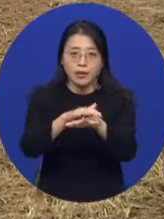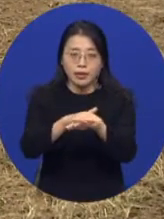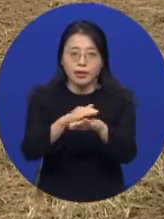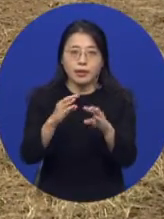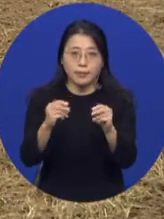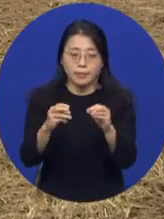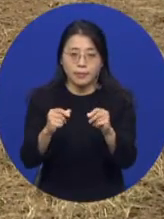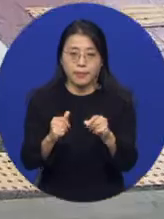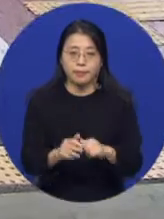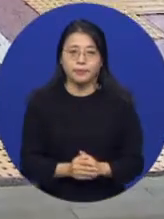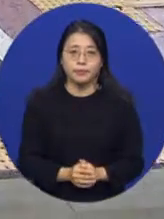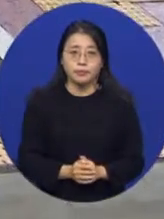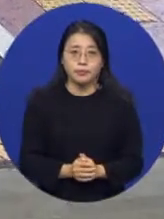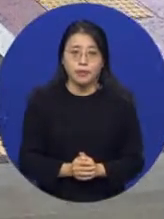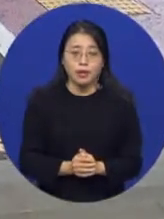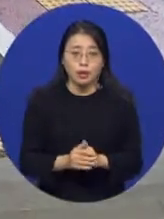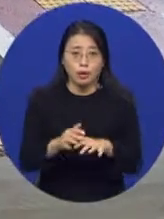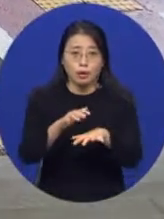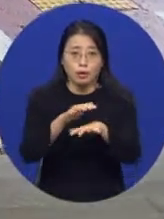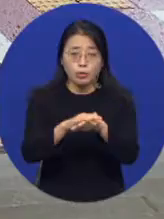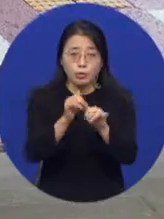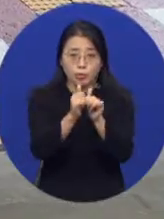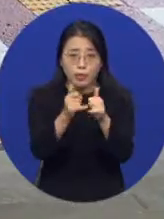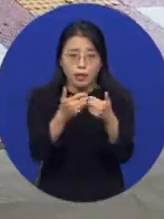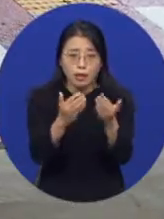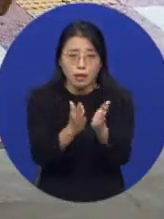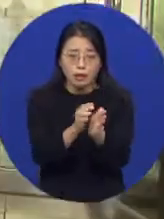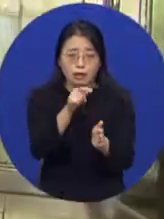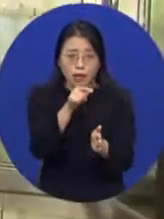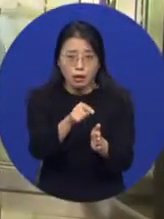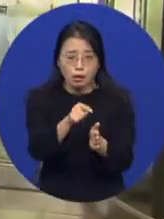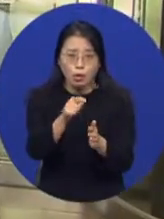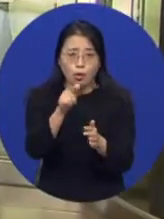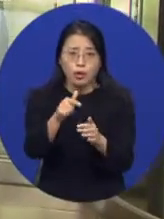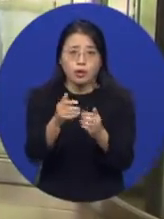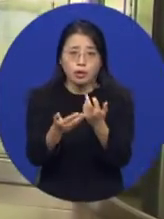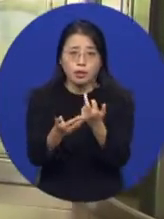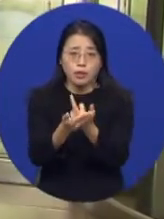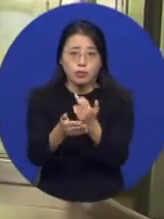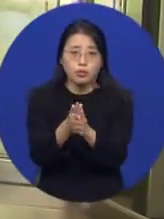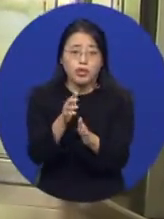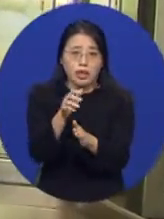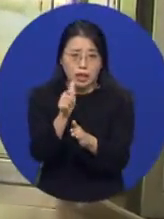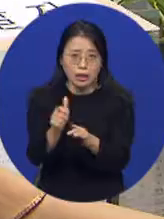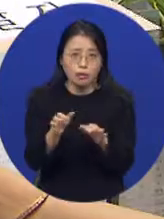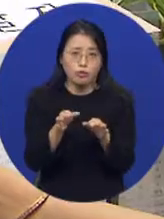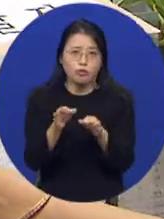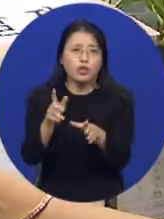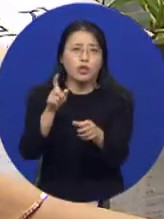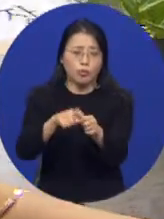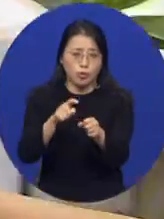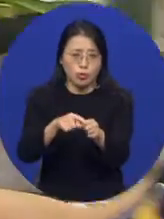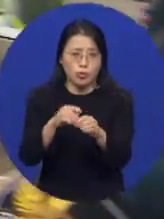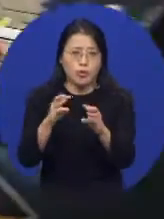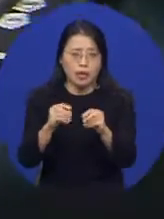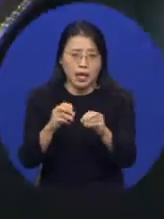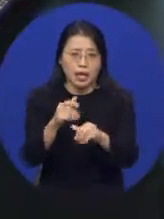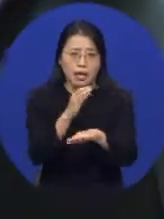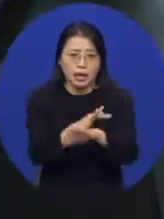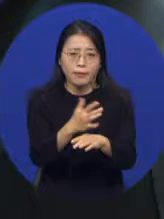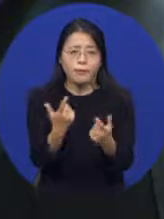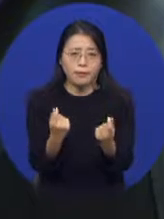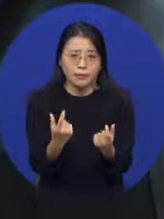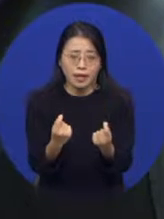제곱미터. 농민단체들은 강병삼 시장이 투기 목적으로 땅을 구입했다며 농지법 위반 혐의로